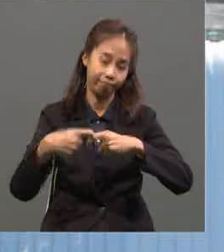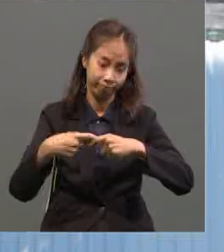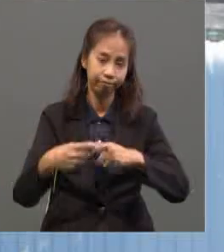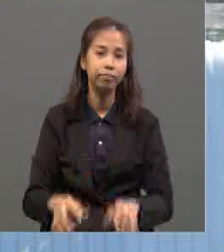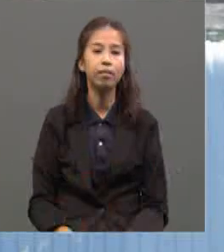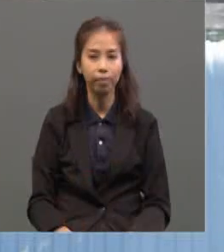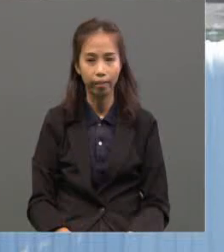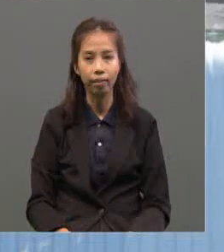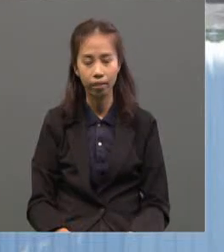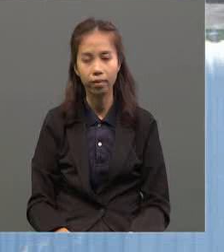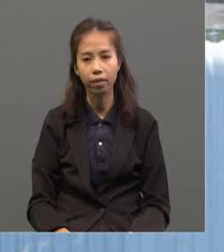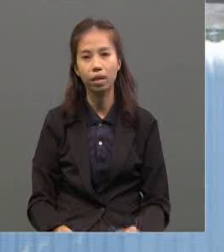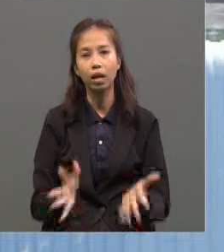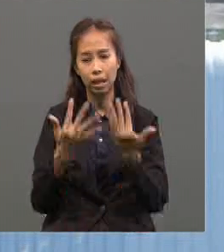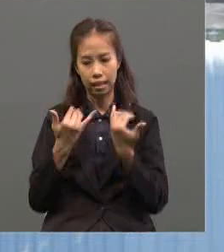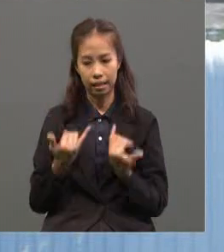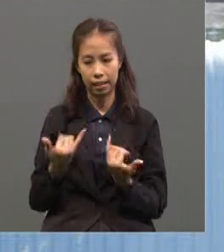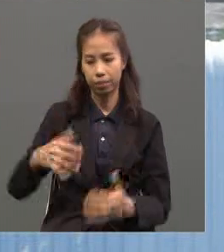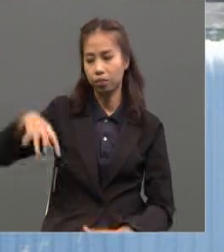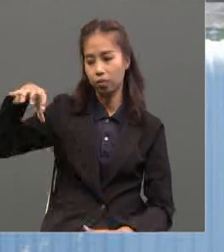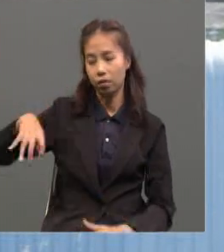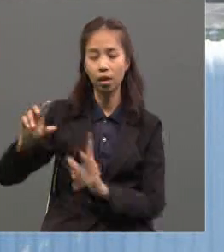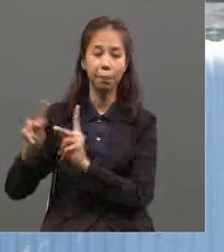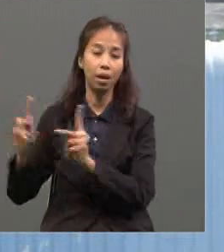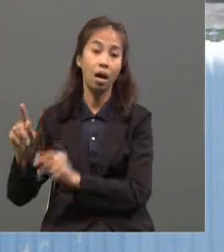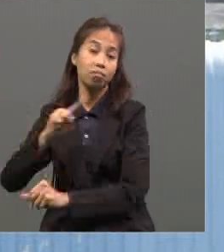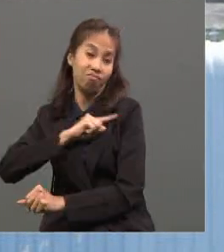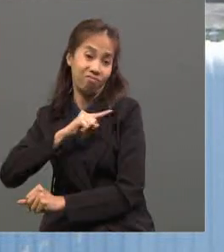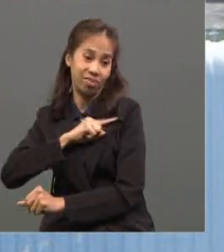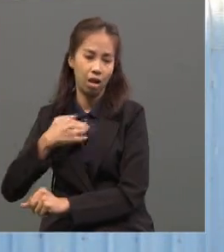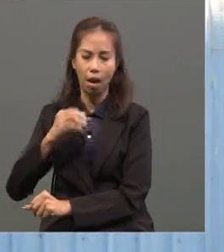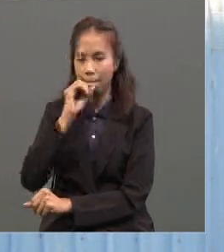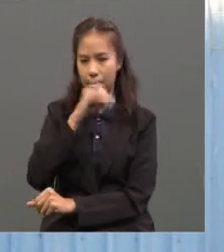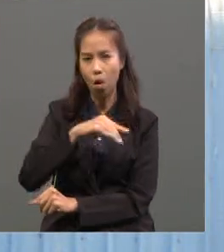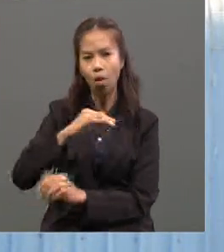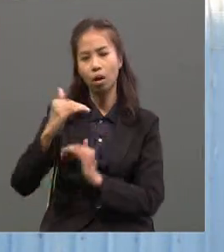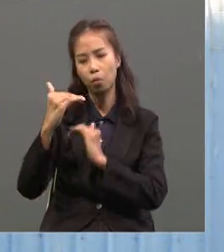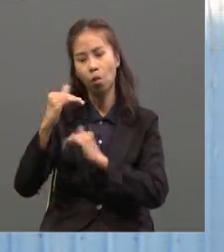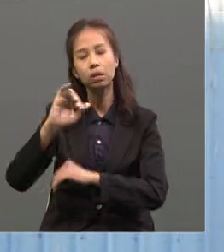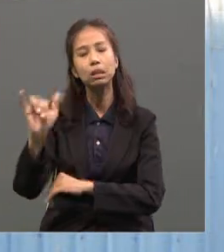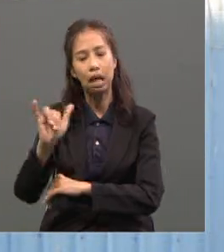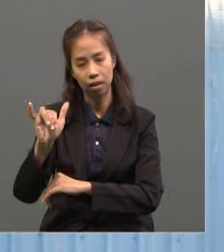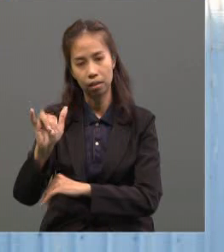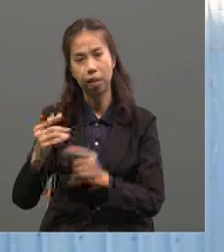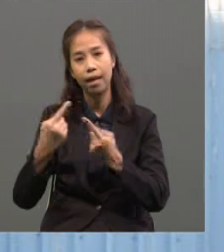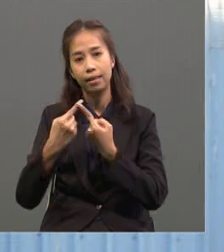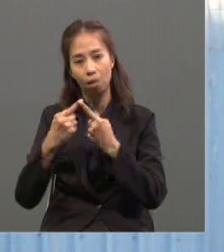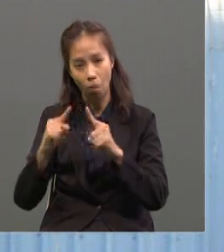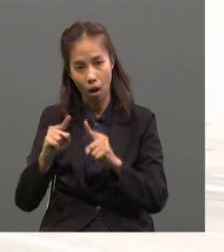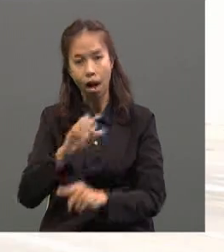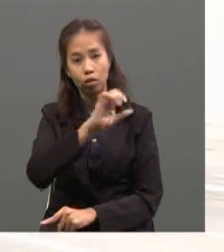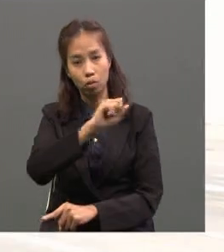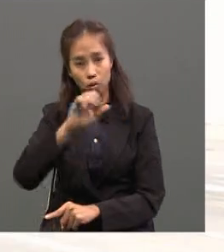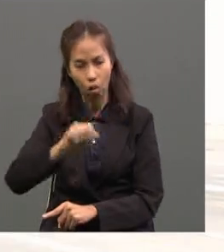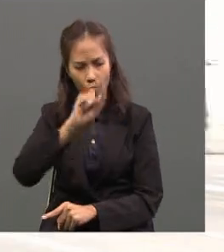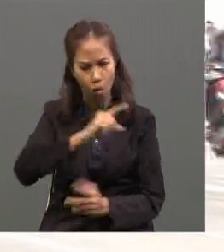าแต่ว่าอย่างไรก็ตามกกต.เองก็ไม่ได้ระบุระยะเวลาจัดเก็บที่ชัดเจนแต่ผู้สมัครส.ส.ก็ต้องจัดเก็บตามช่วง